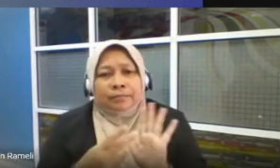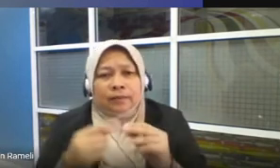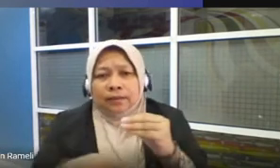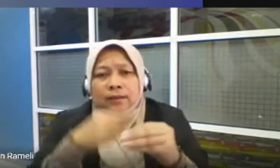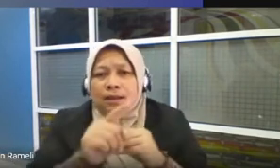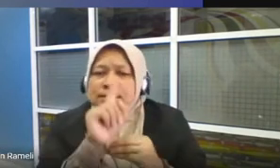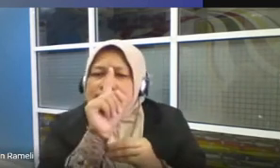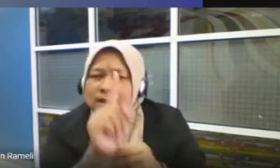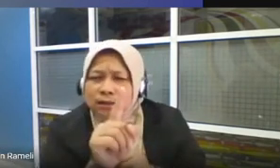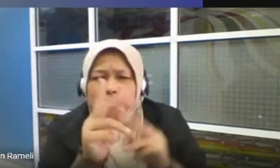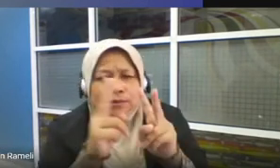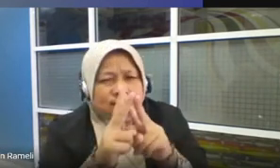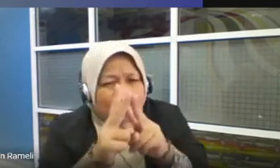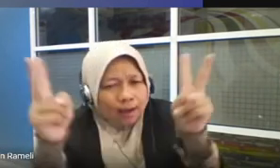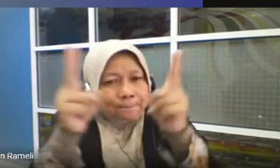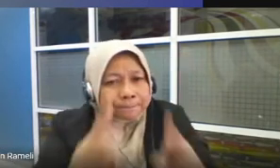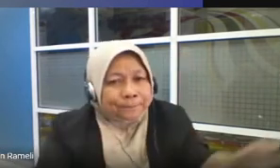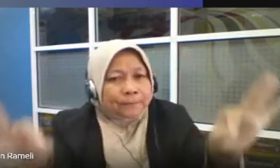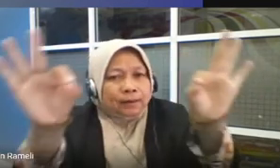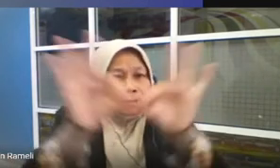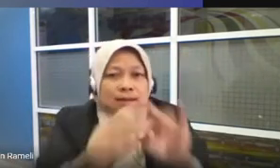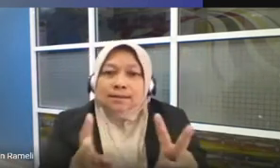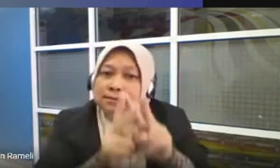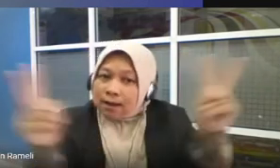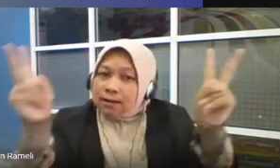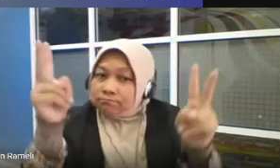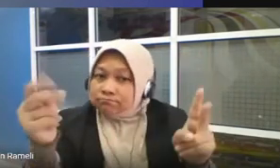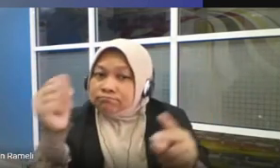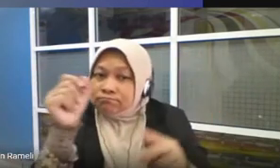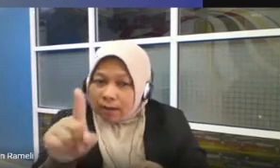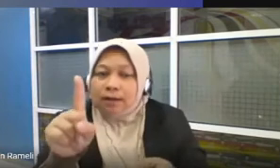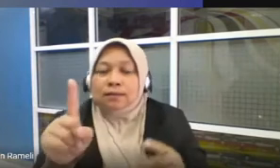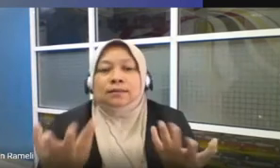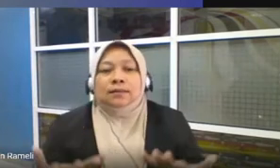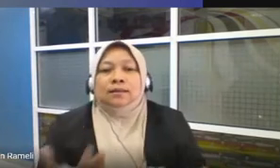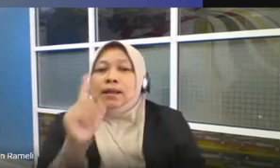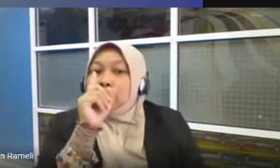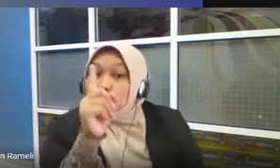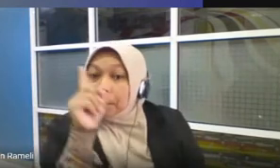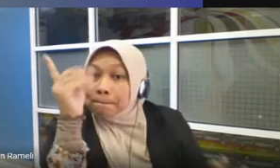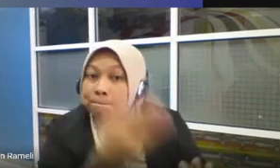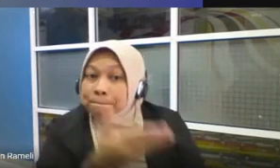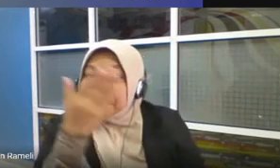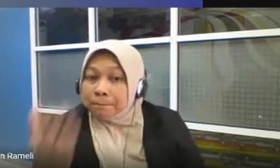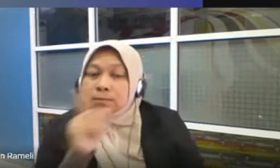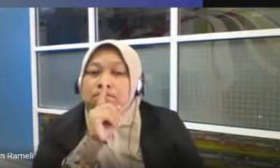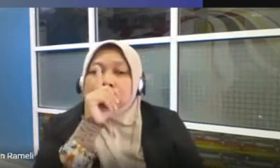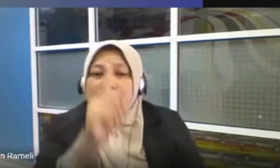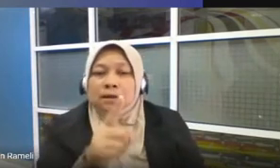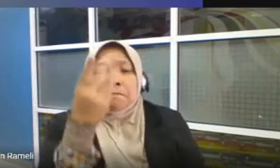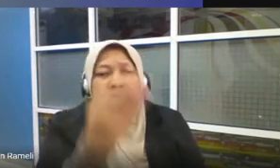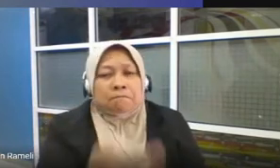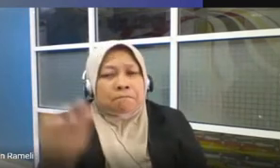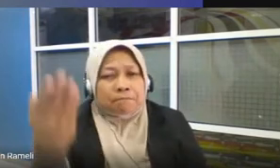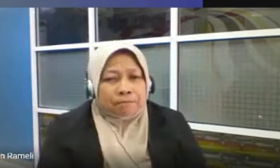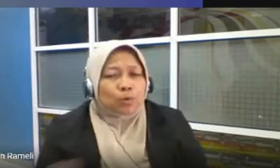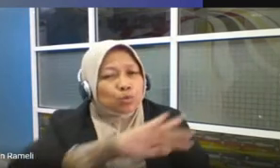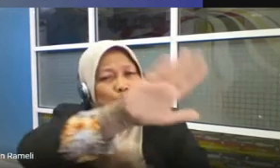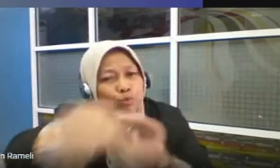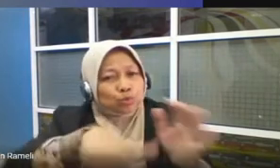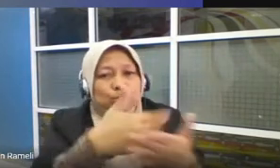satu perkara yang sangat penting, sangat bernilai dan satu perkara yang merupakan aset pada